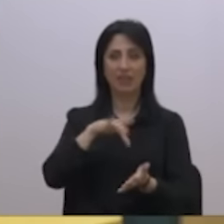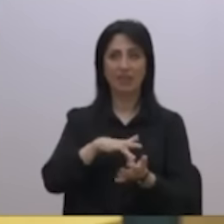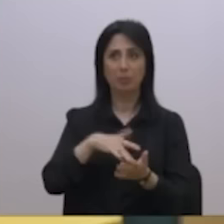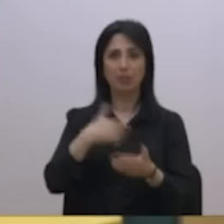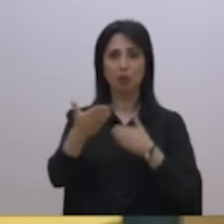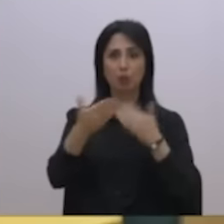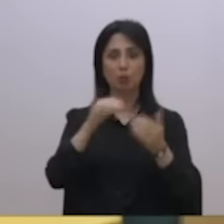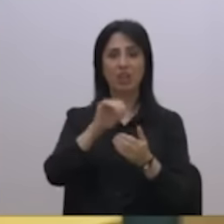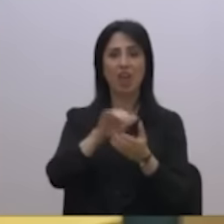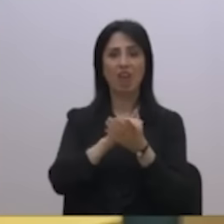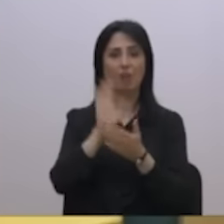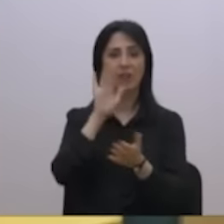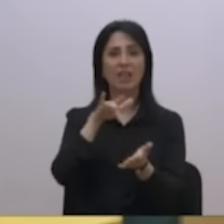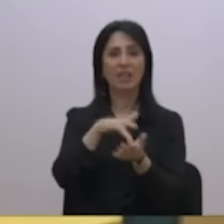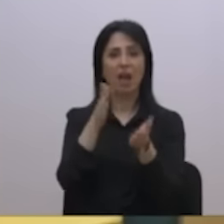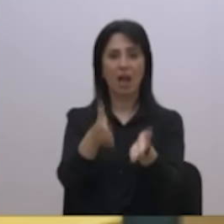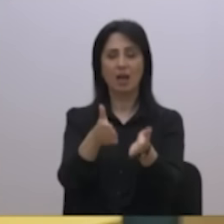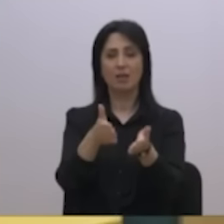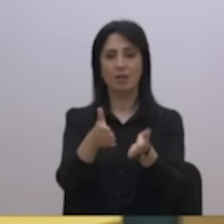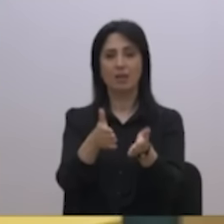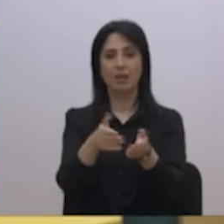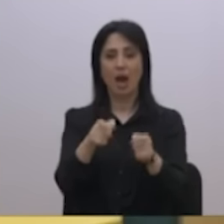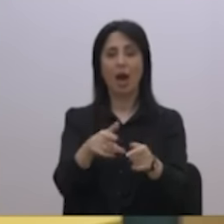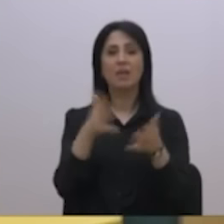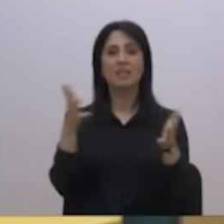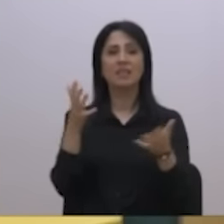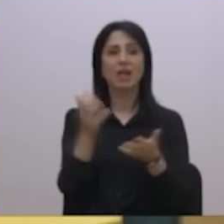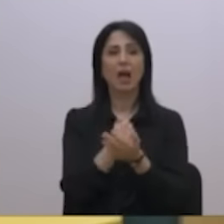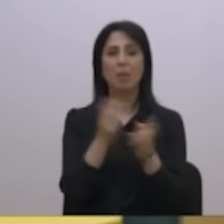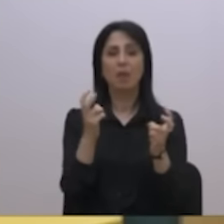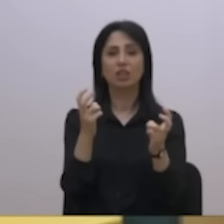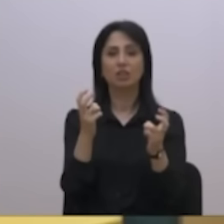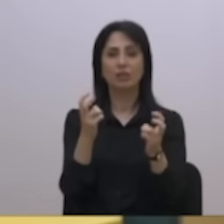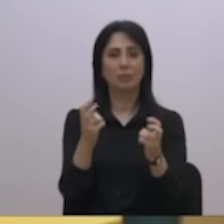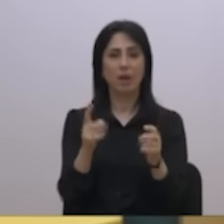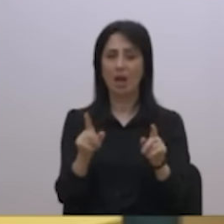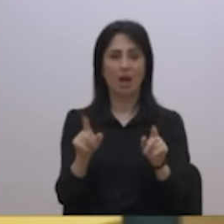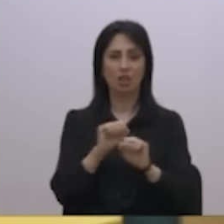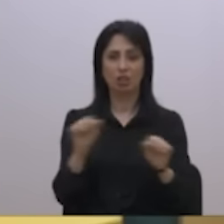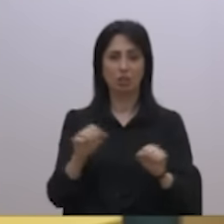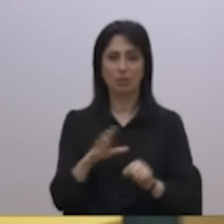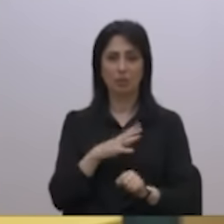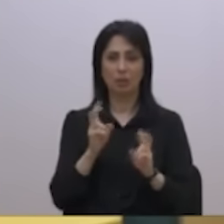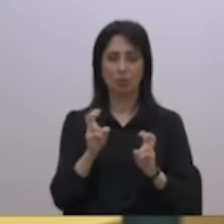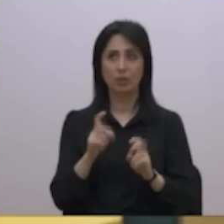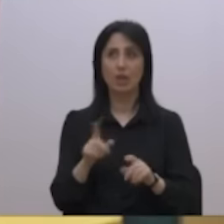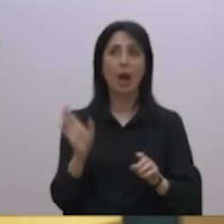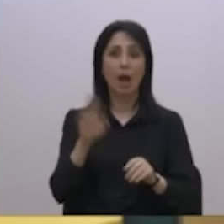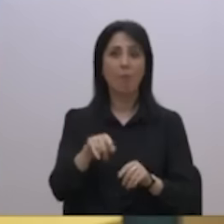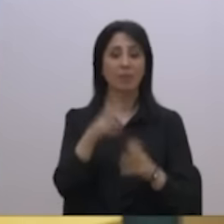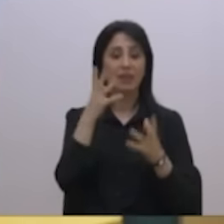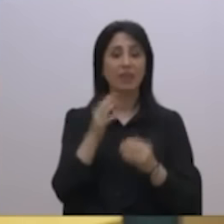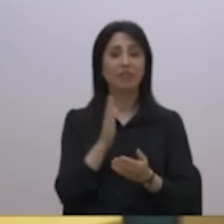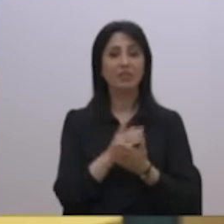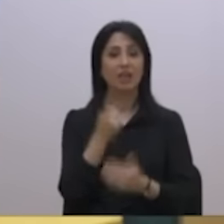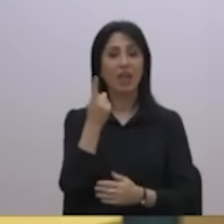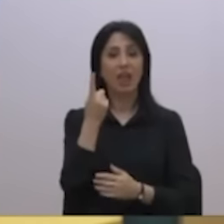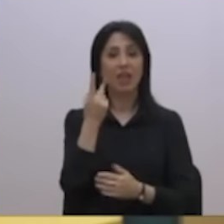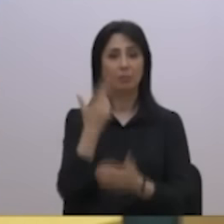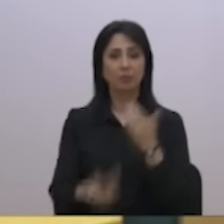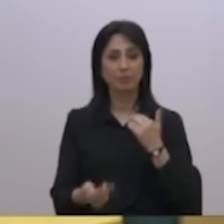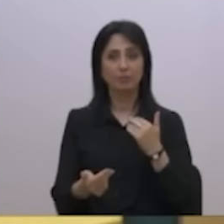უწოდებს ევროკავშირის დედაქალაქს. ამაზე დიდი გამარჯვება ალბათ არ შეიძლებოდა ყოფილიყო, მაგრამ ამ დღეებს ყავთ ერთი